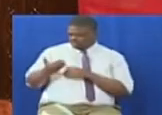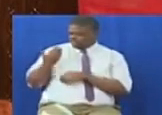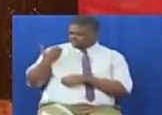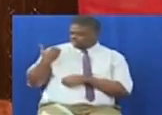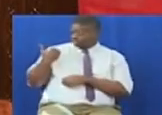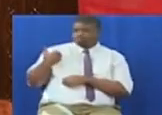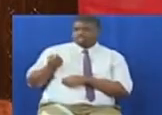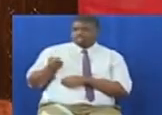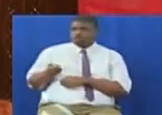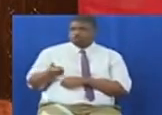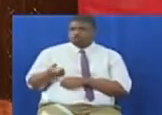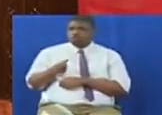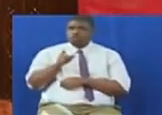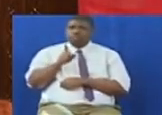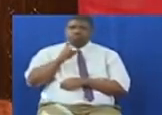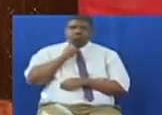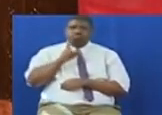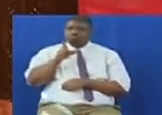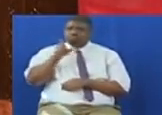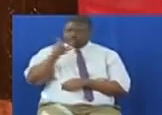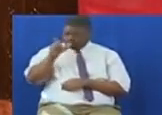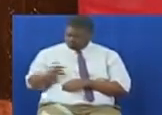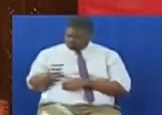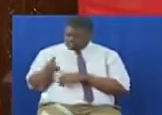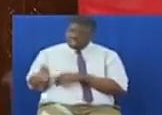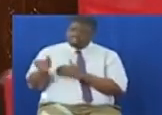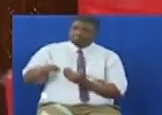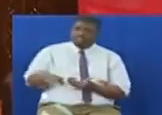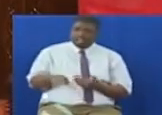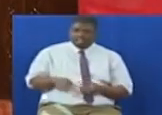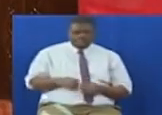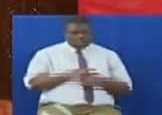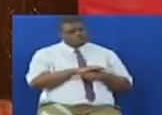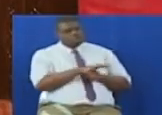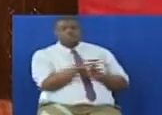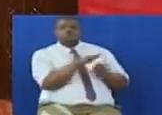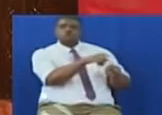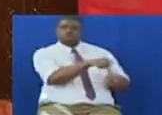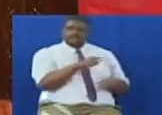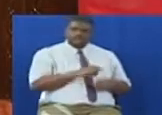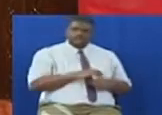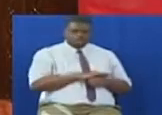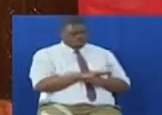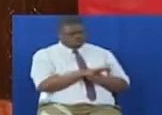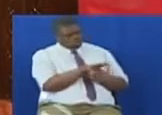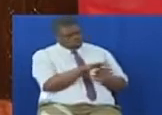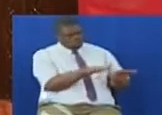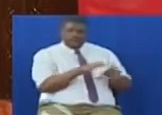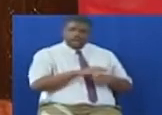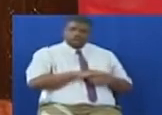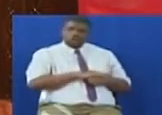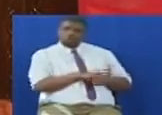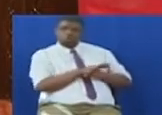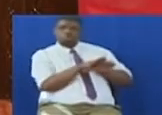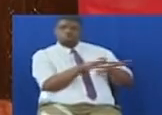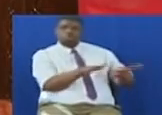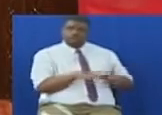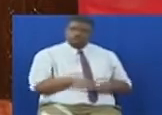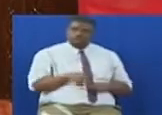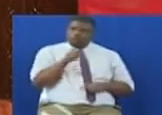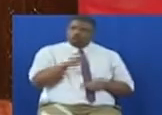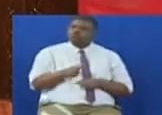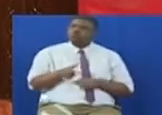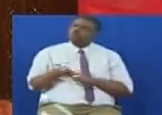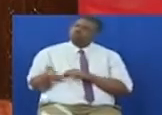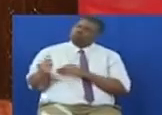ezifu sasa corona imekuwa ndio imeleta kifo duniani. Wakati watu wanakufa duniani hata kabla ya corona, zaidi watu milioni moja